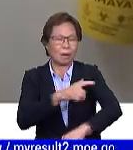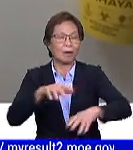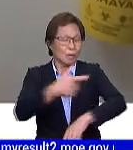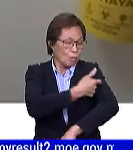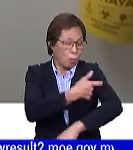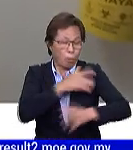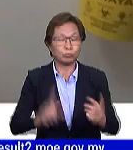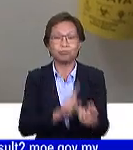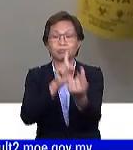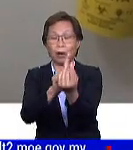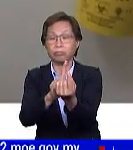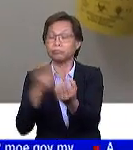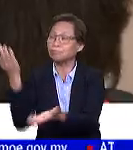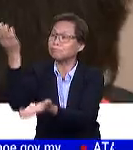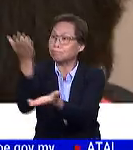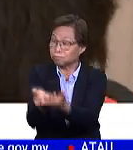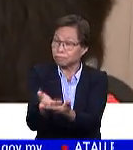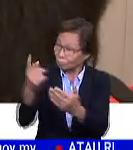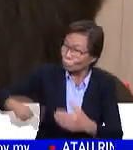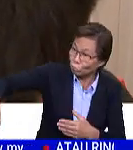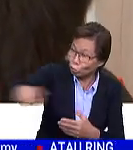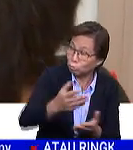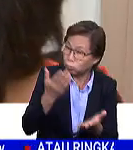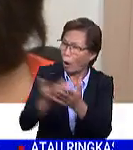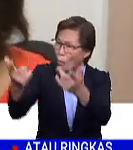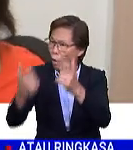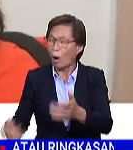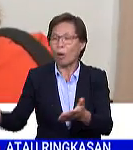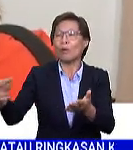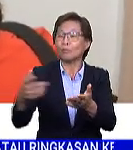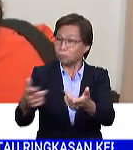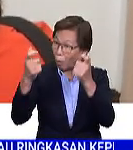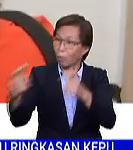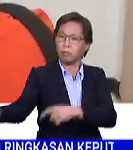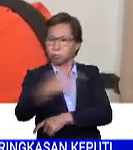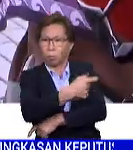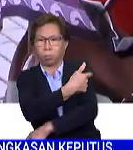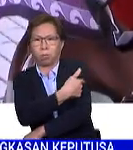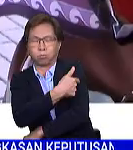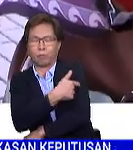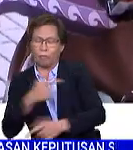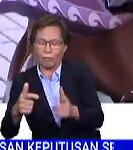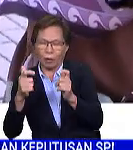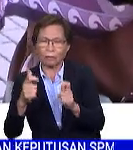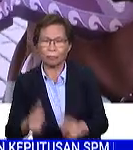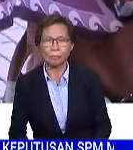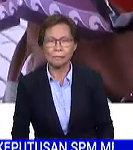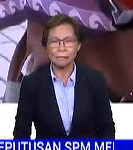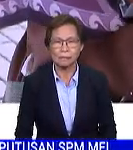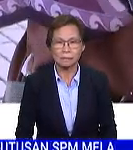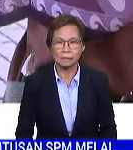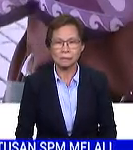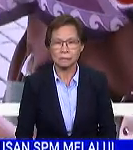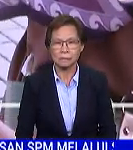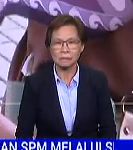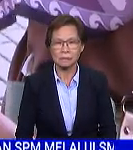vaksin ketika ditemui menyarankan kepada orang ramai untuk segera mendapatkan suntikan vaksin. Bila apa takutkan, orang